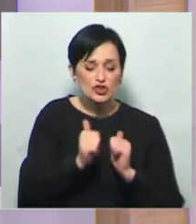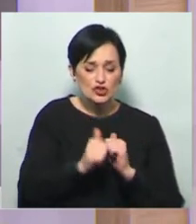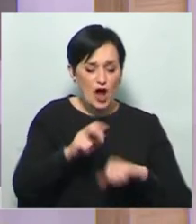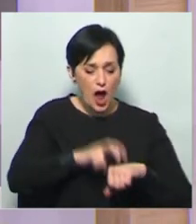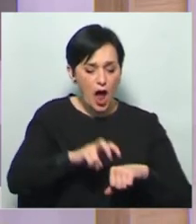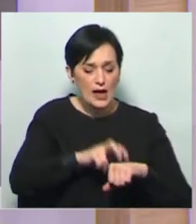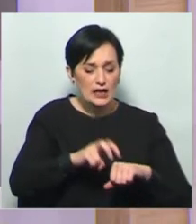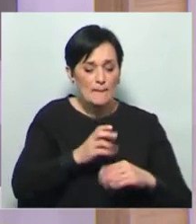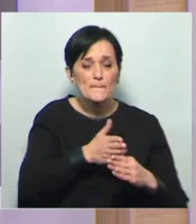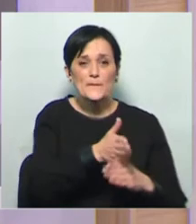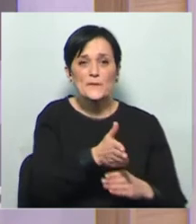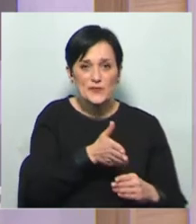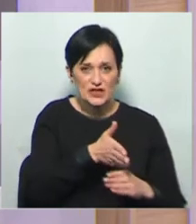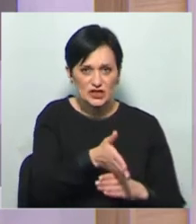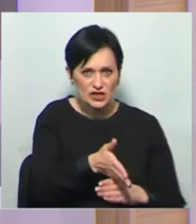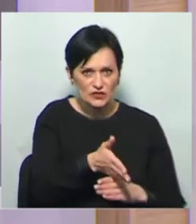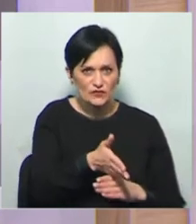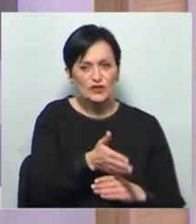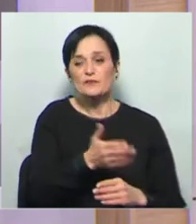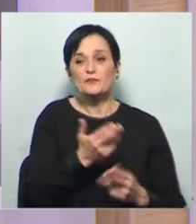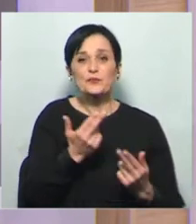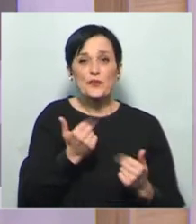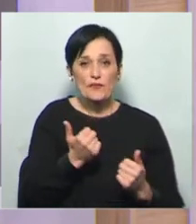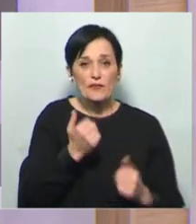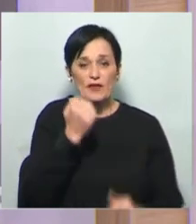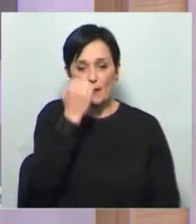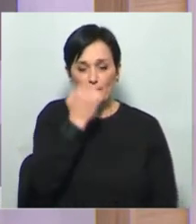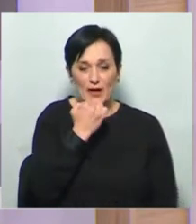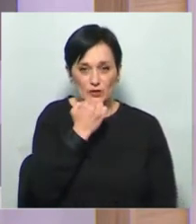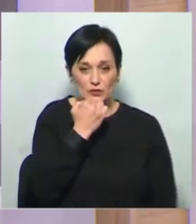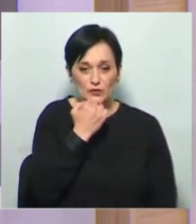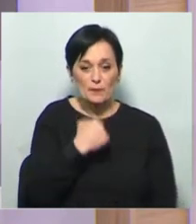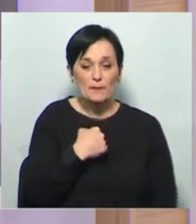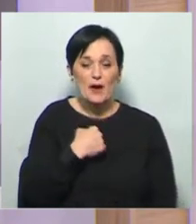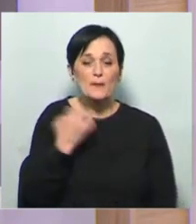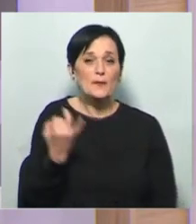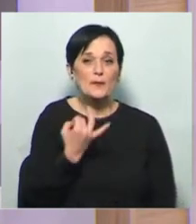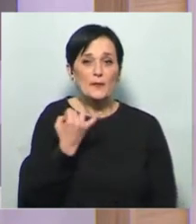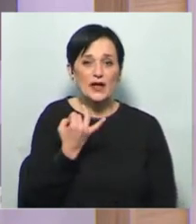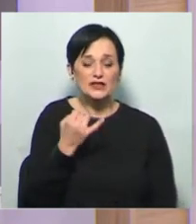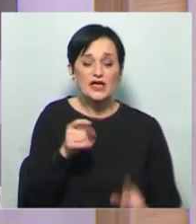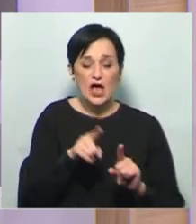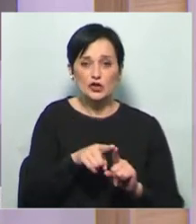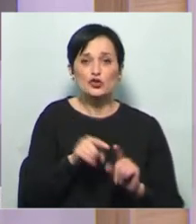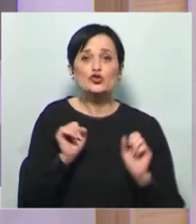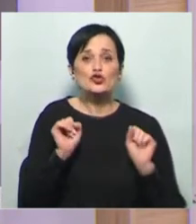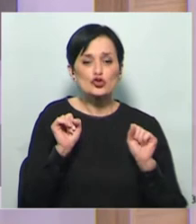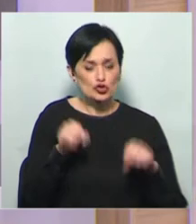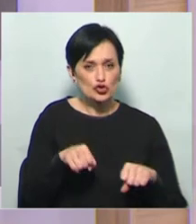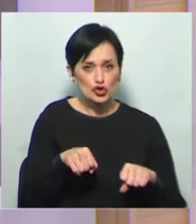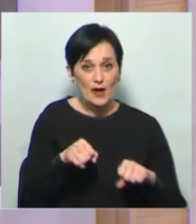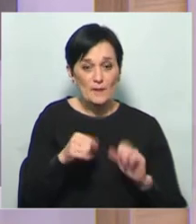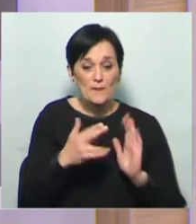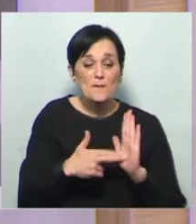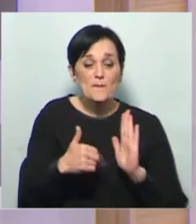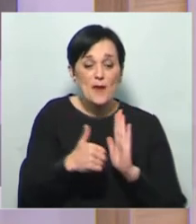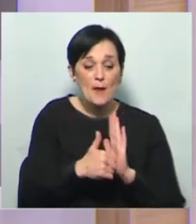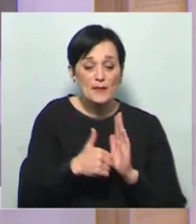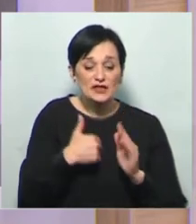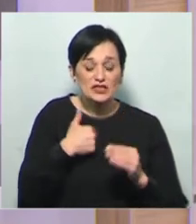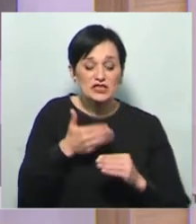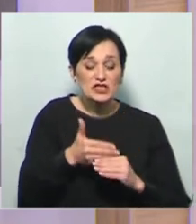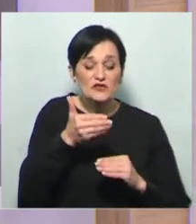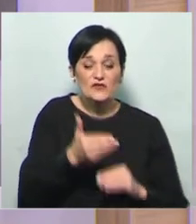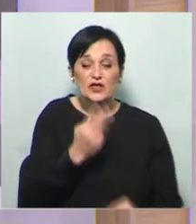და დაგვალიანებთ ხოლმე. მადლობა. მე მაინტერესებს ასეთი რამ, შეიძლება გვიმაპატიეთ, გვიანჩავერთე